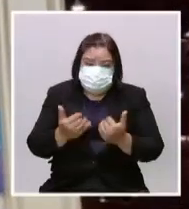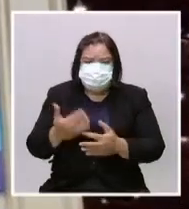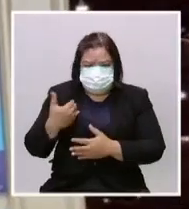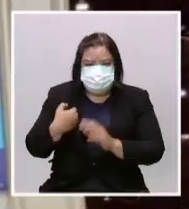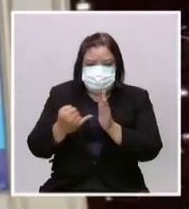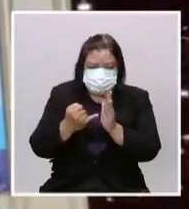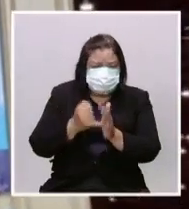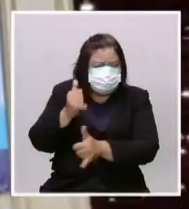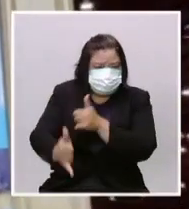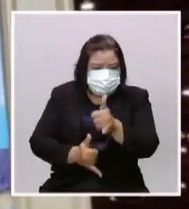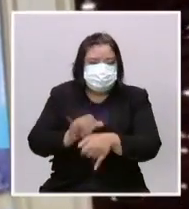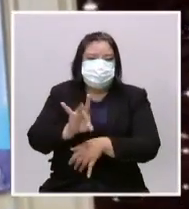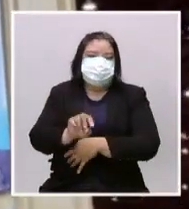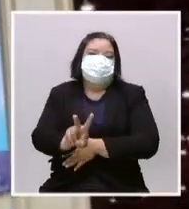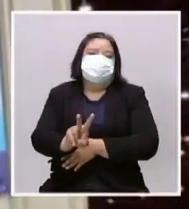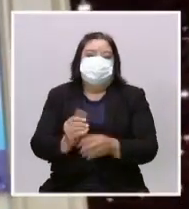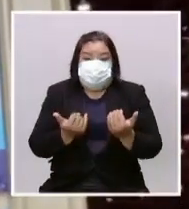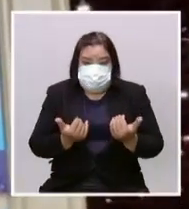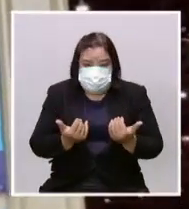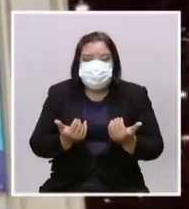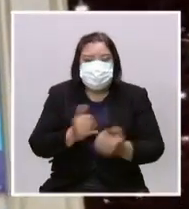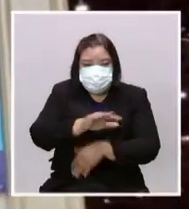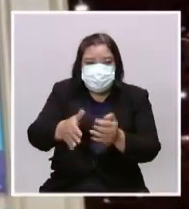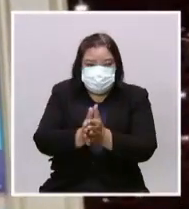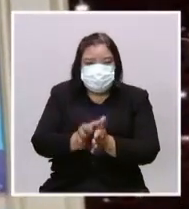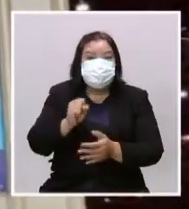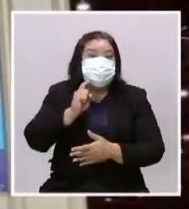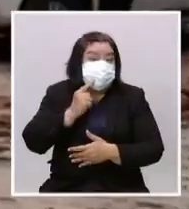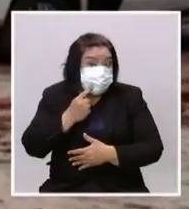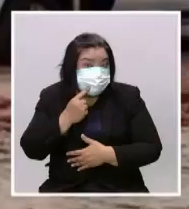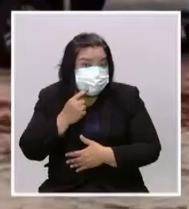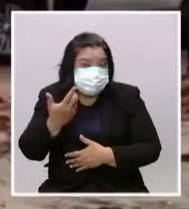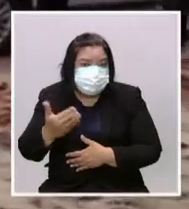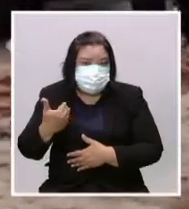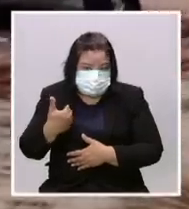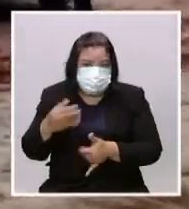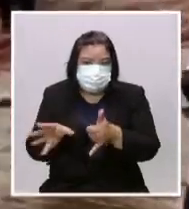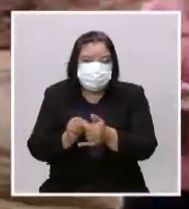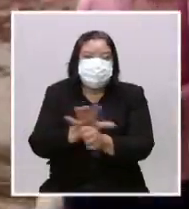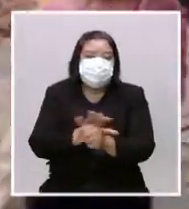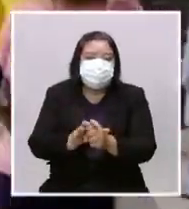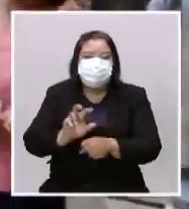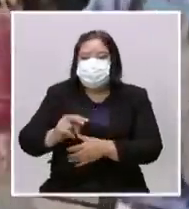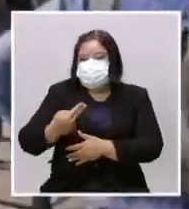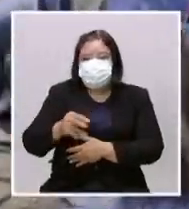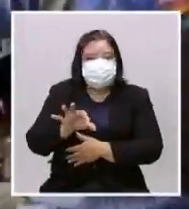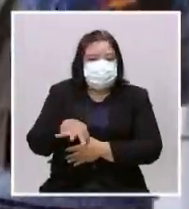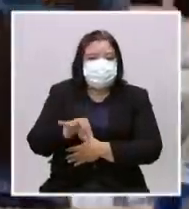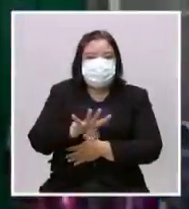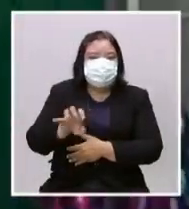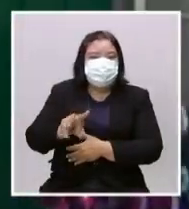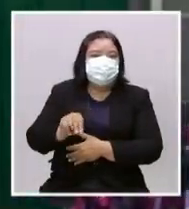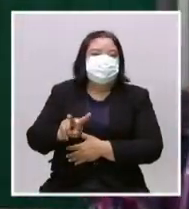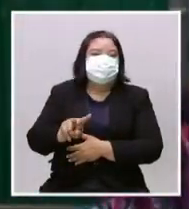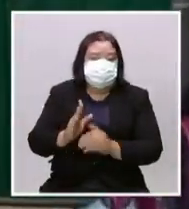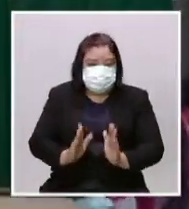างจังหวัด82รายทำให้ตอนนี้ค่ะคุณผู้ชมสมุทรสาครมีผู้ป่วยสะสม 29,642 รายและ